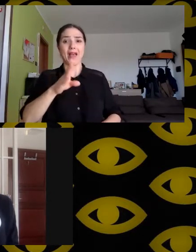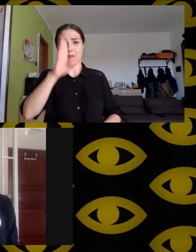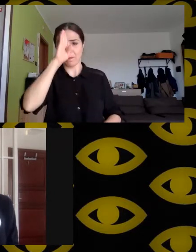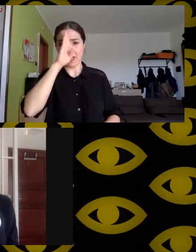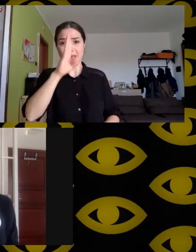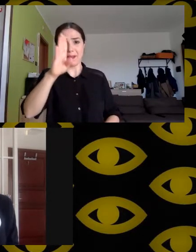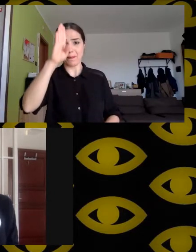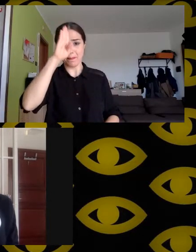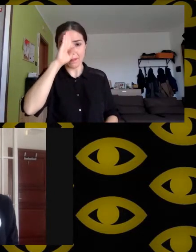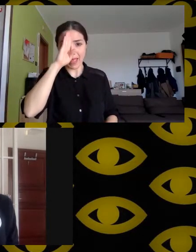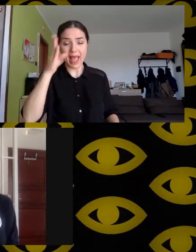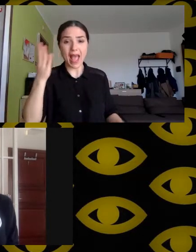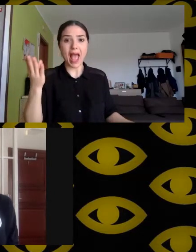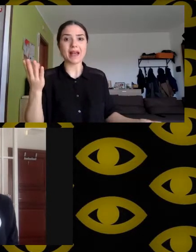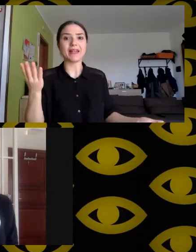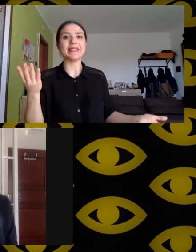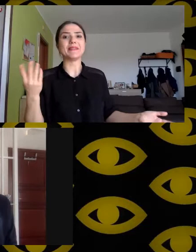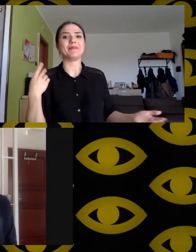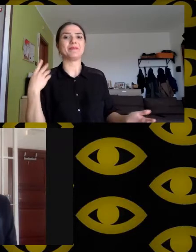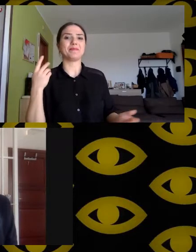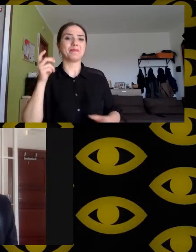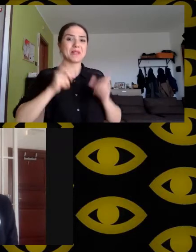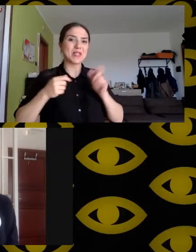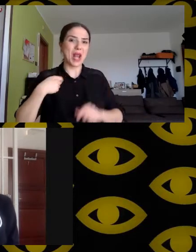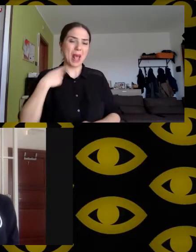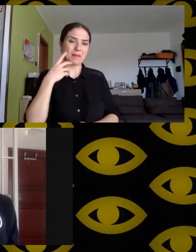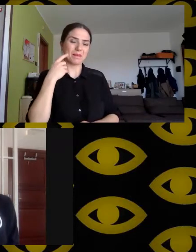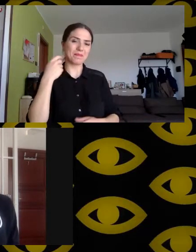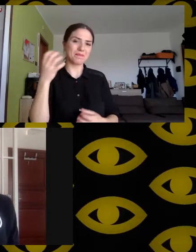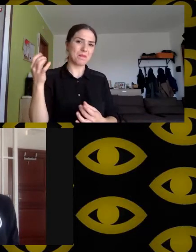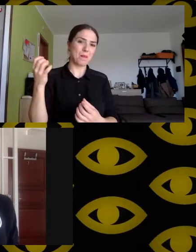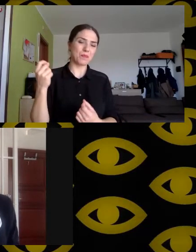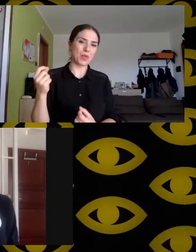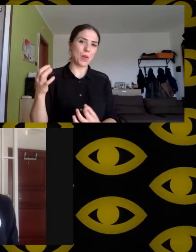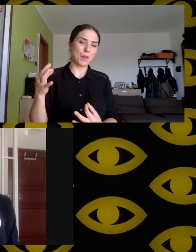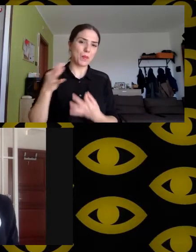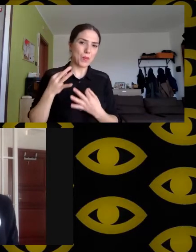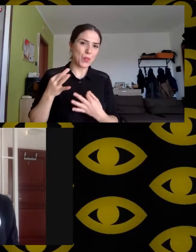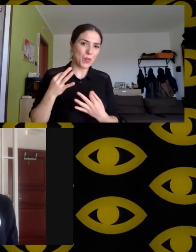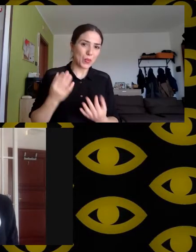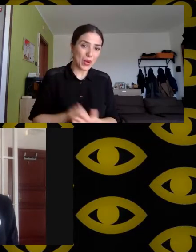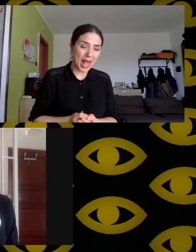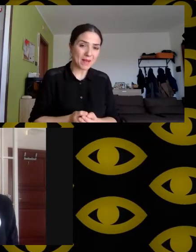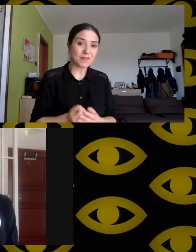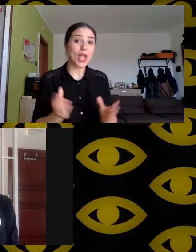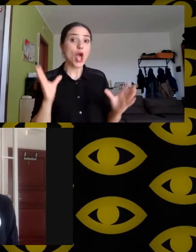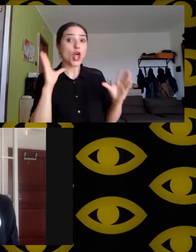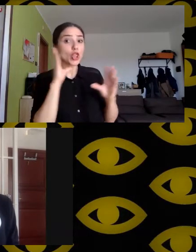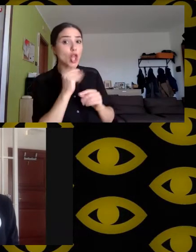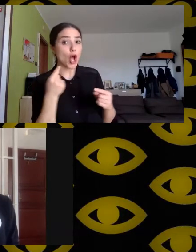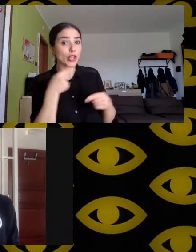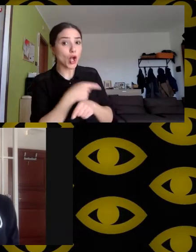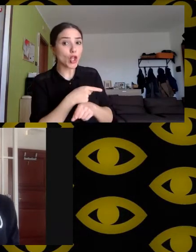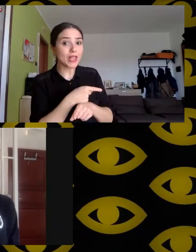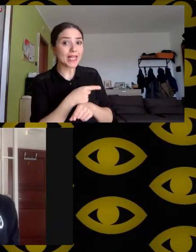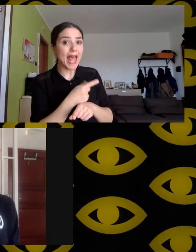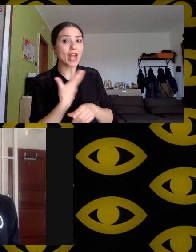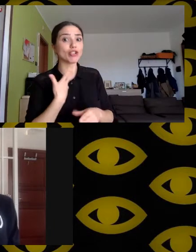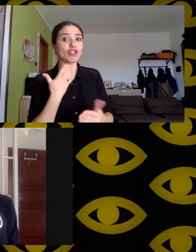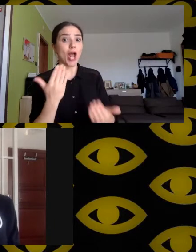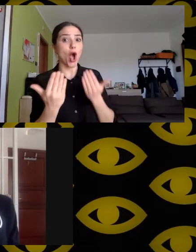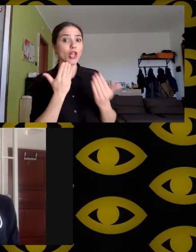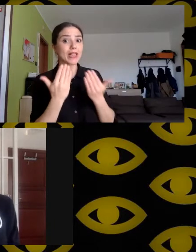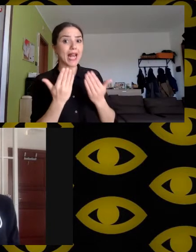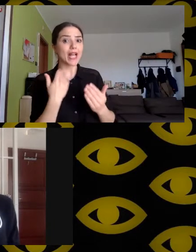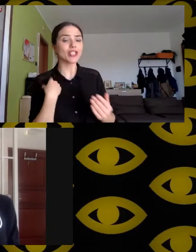acuta la notte mi metteva molta più serenità, cercavo, perché si creavano più contrasti